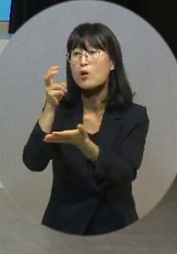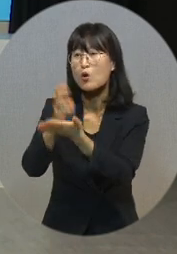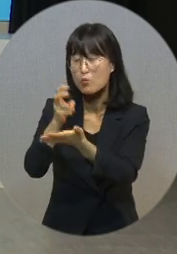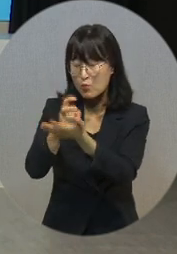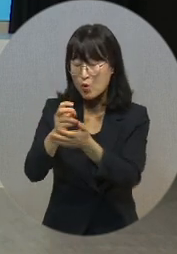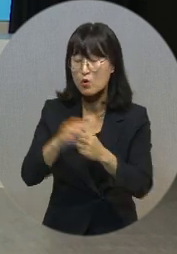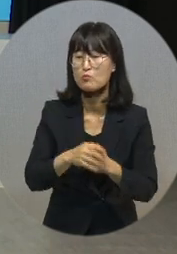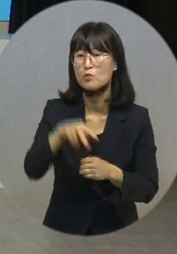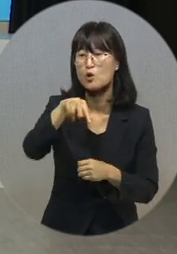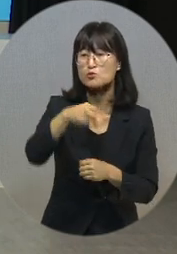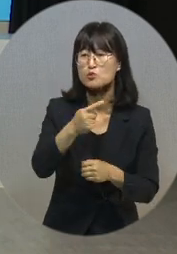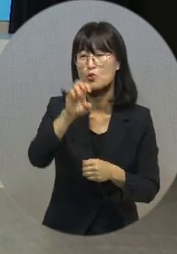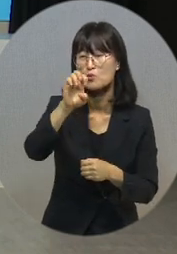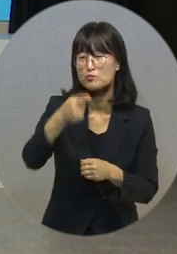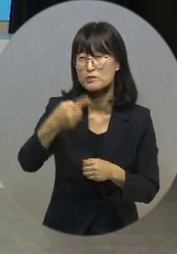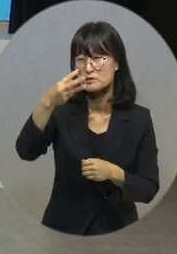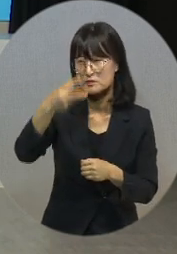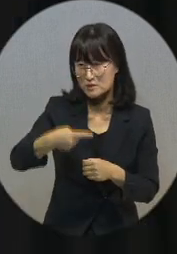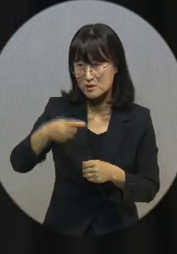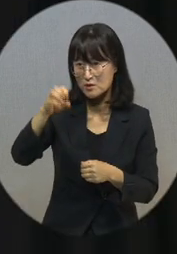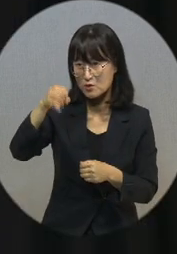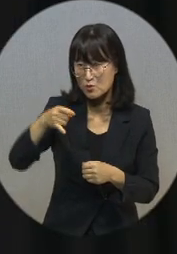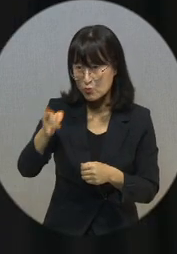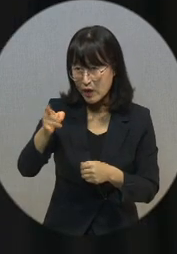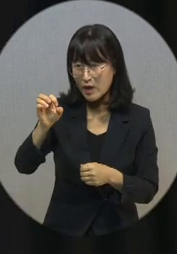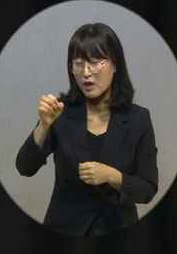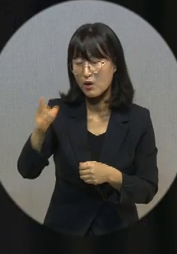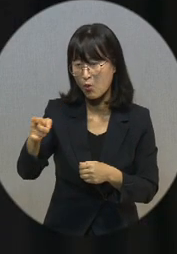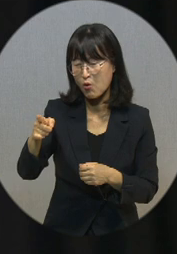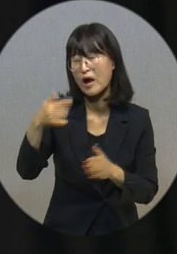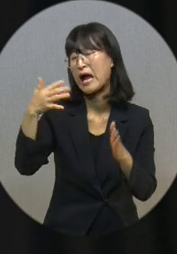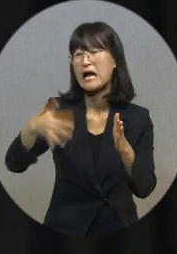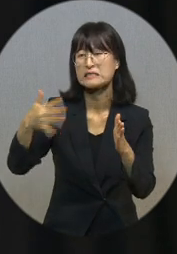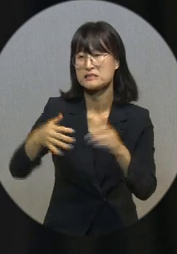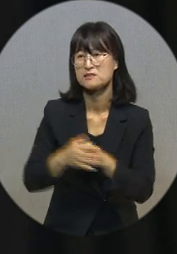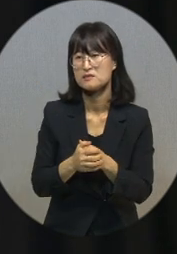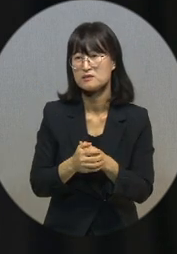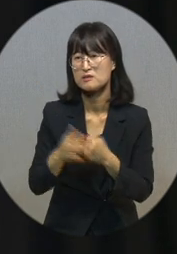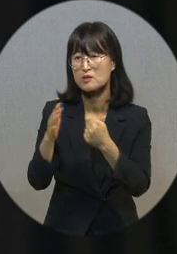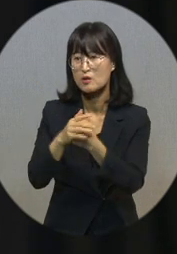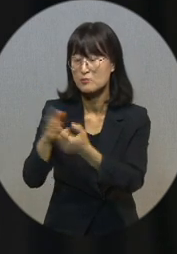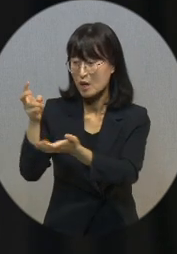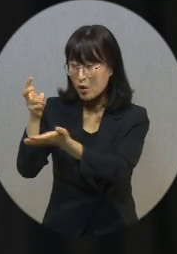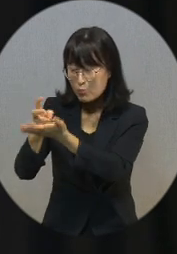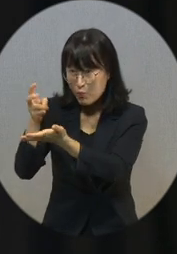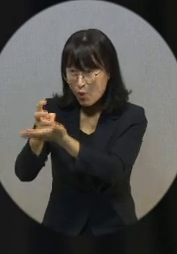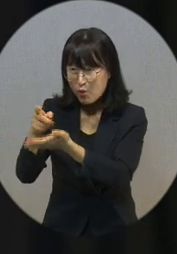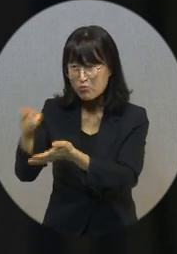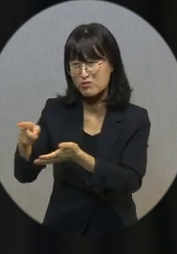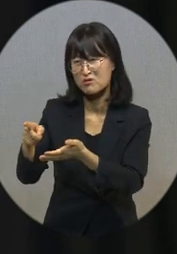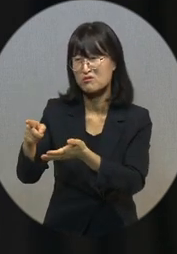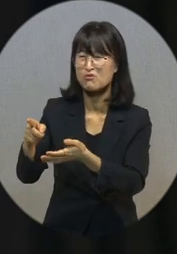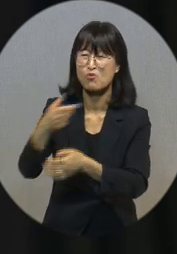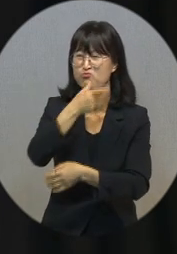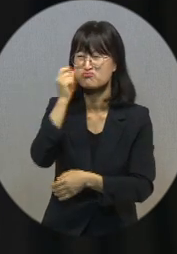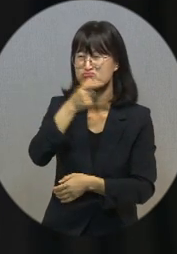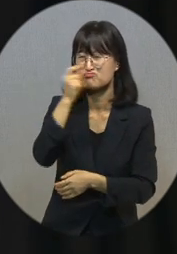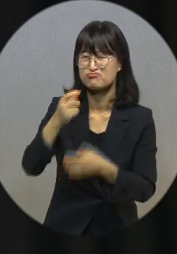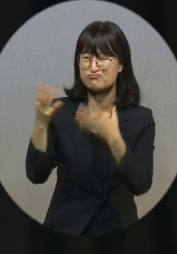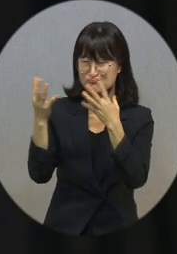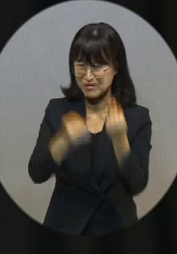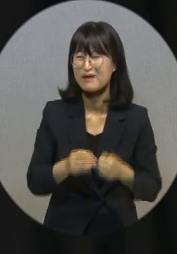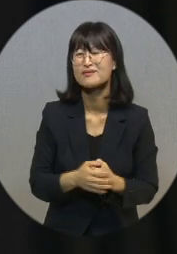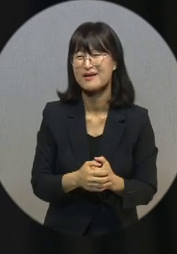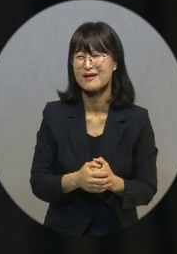부분이 들어가 있지 않아요. 네. 네, 그래서 아직 법이 현실을 따라가지 못하고 있는 부분들 네. 그런 것들을 많이